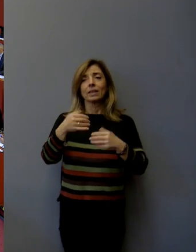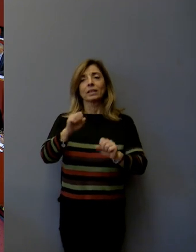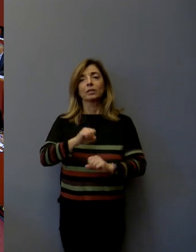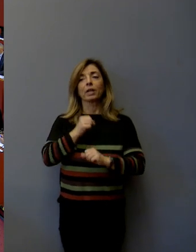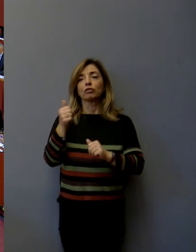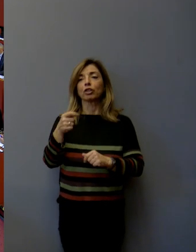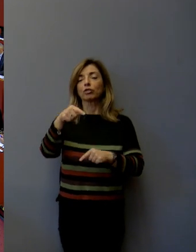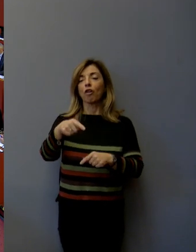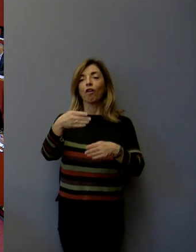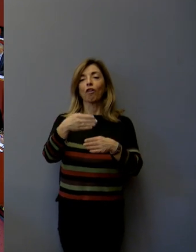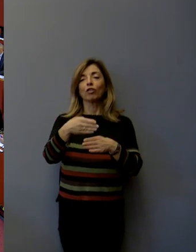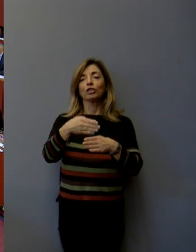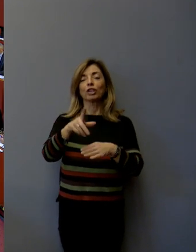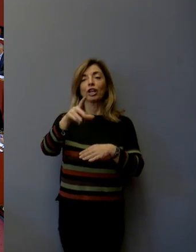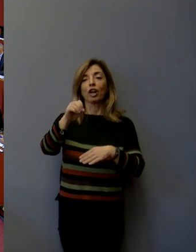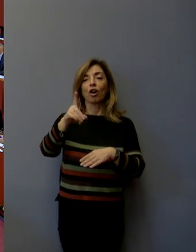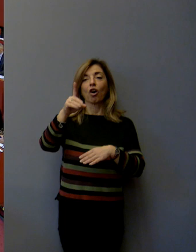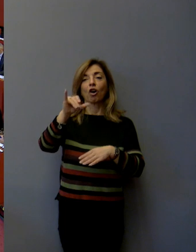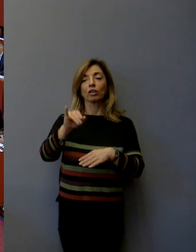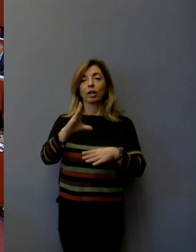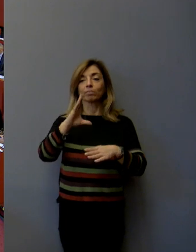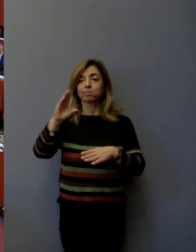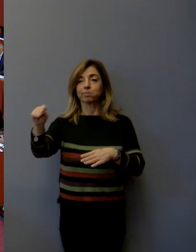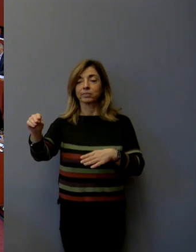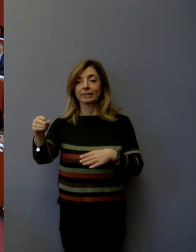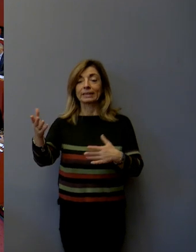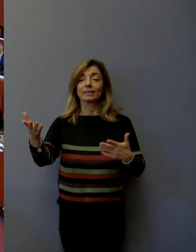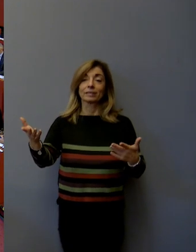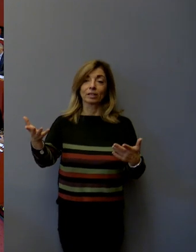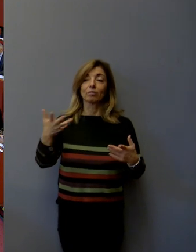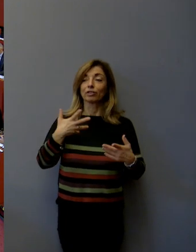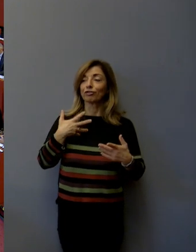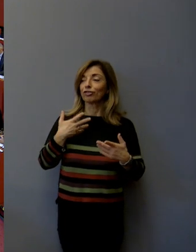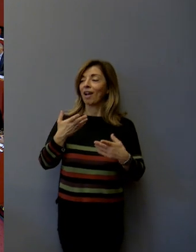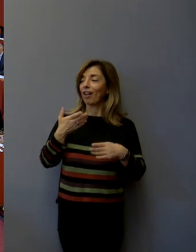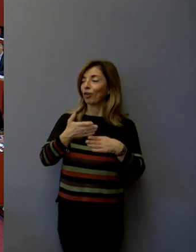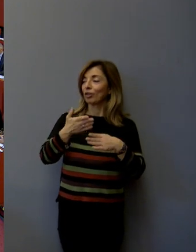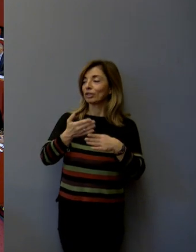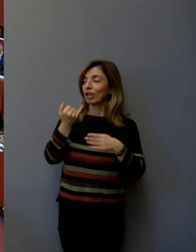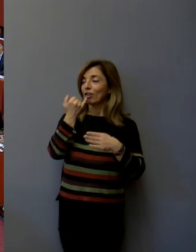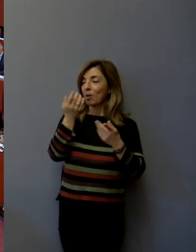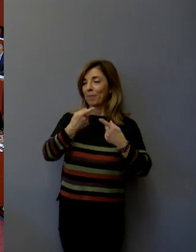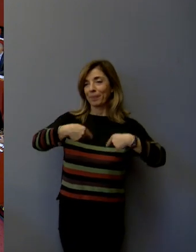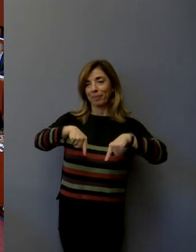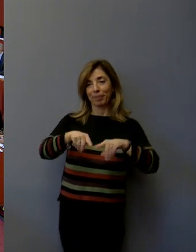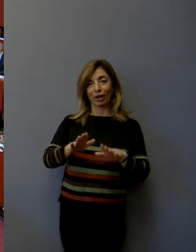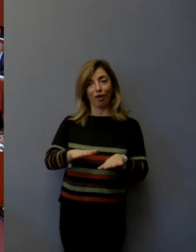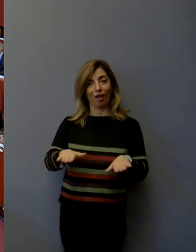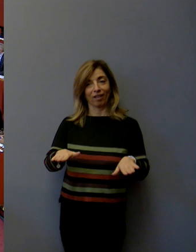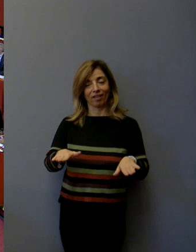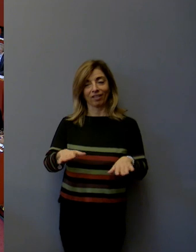consigliera Lodi perché Detto fatto abbiamo un consiglio dei piccoli difetto La ringrazio gentilissima prego